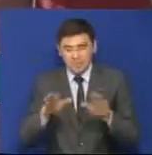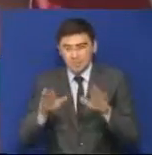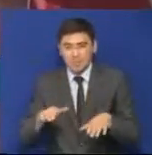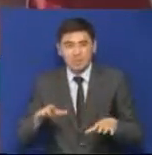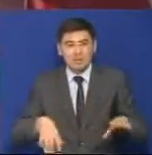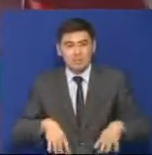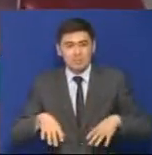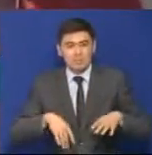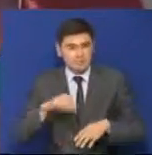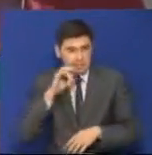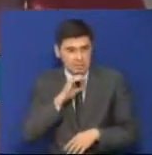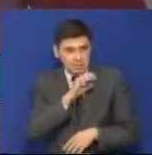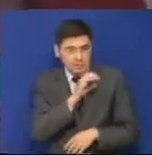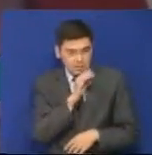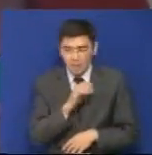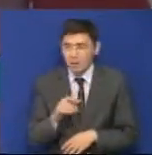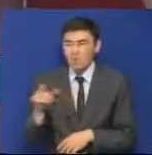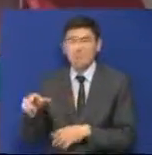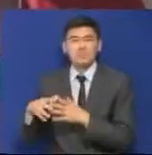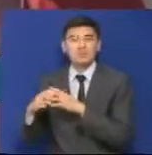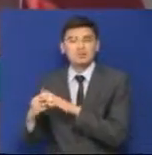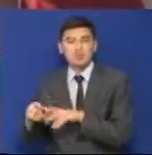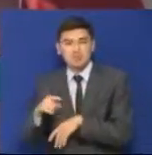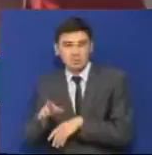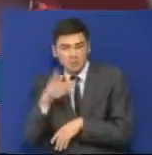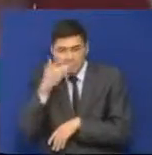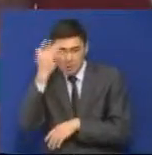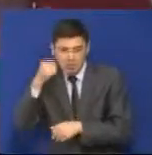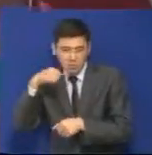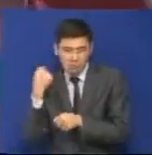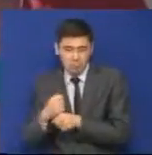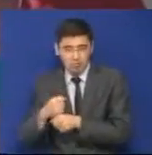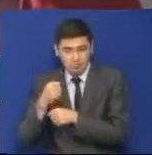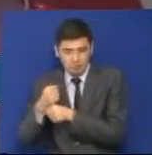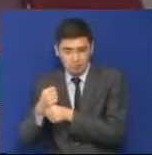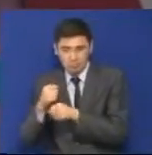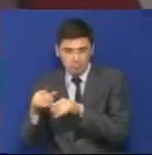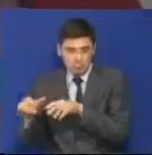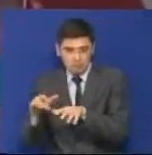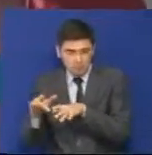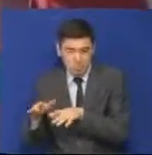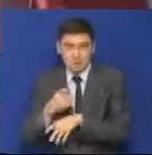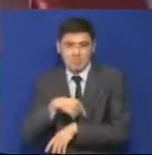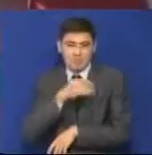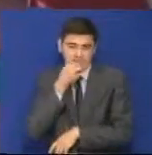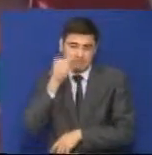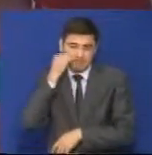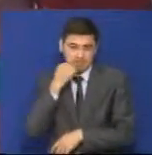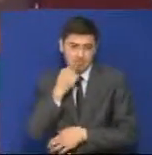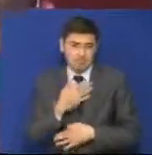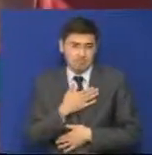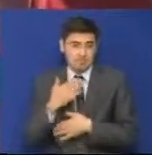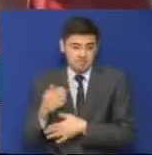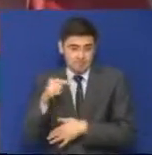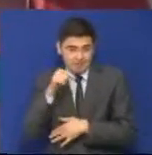Жаз бойы егіс таласында еңбек еткен ауыл шаруашылығы саласының мамандарына алғысымызды білдіру үшін шараны Северный сауда орнында